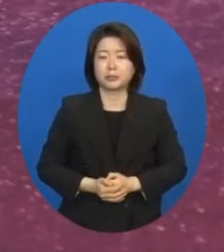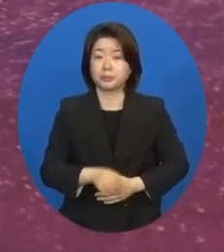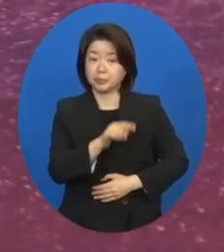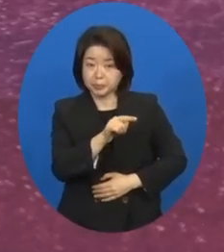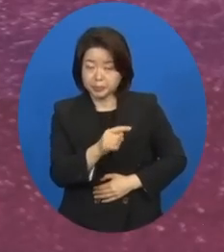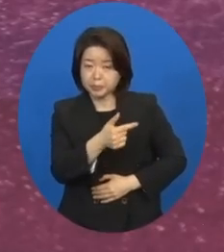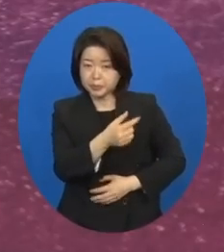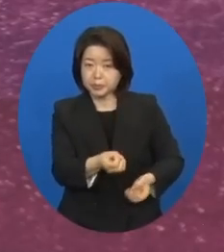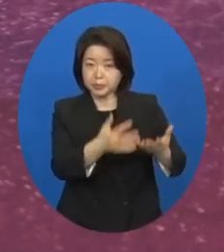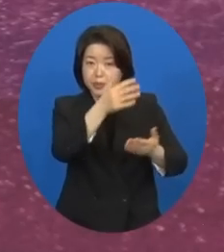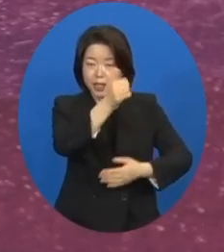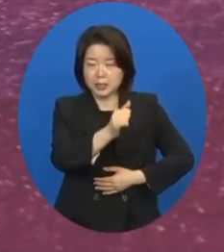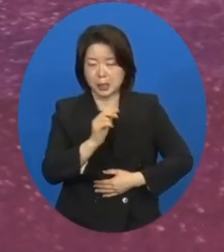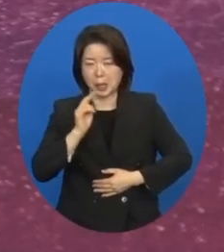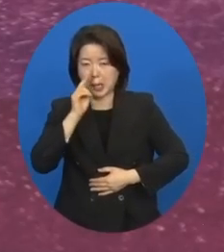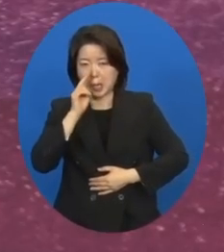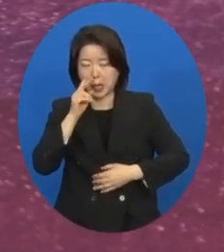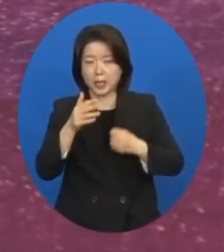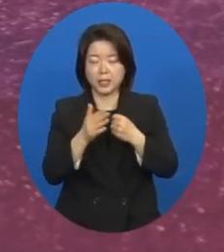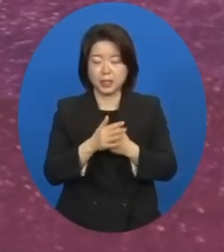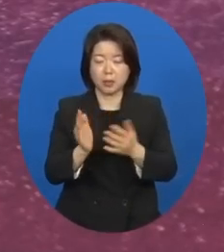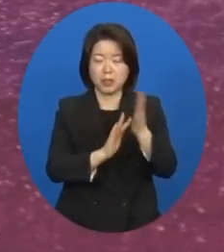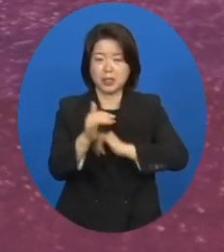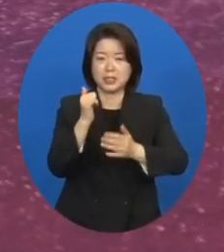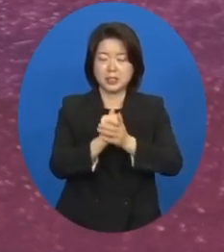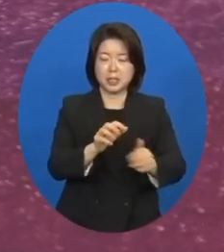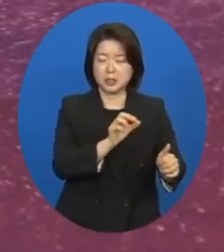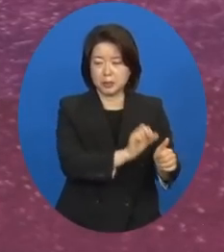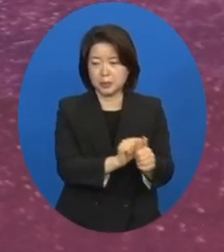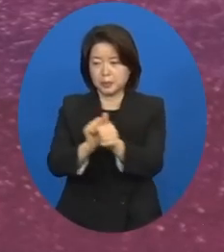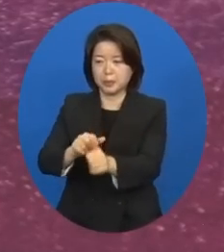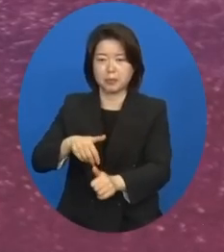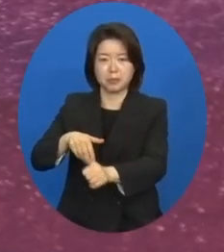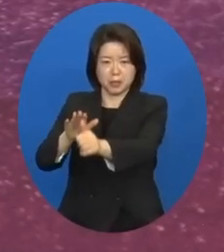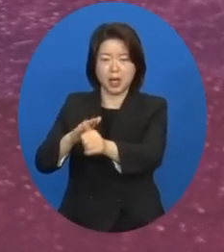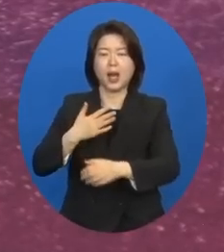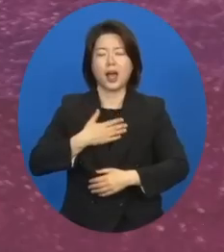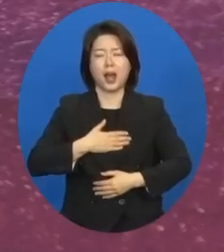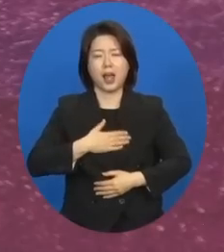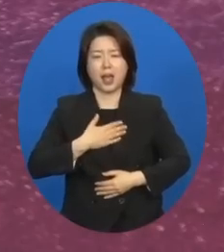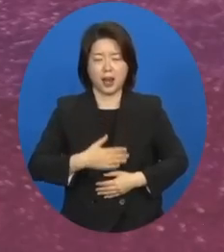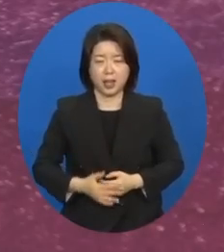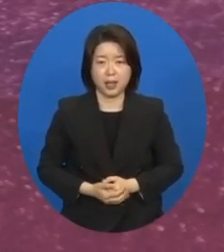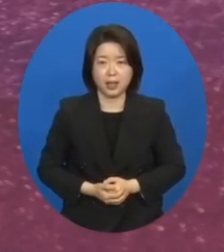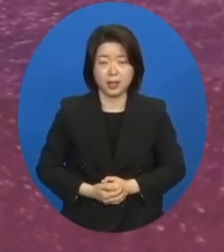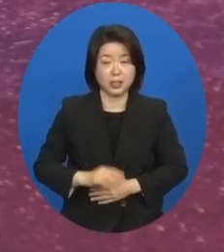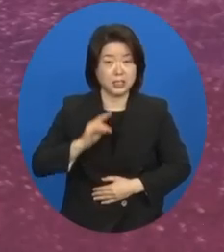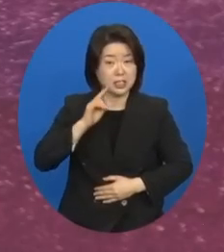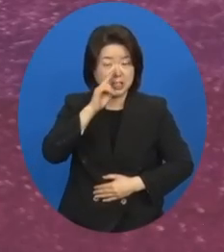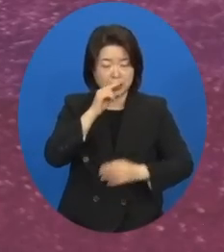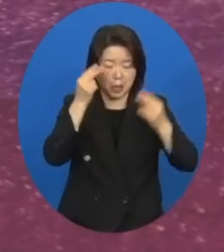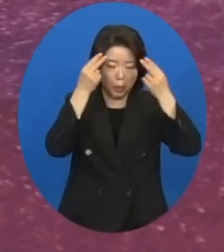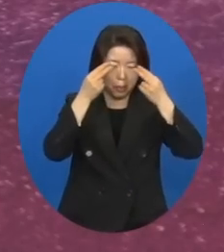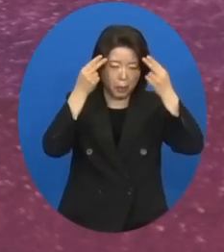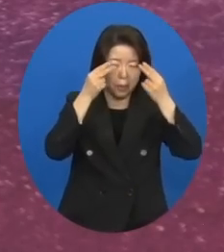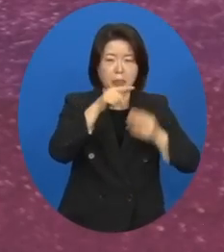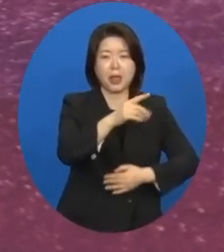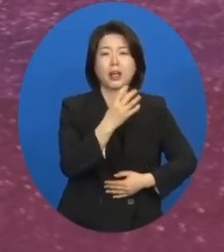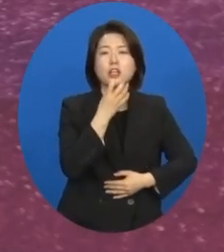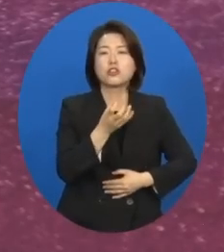대제사장들이 시기로 예수를 넘겨준 줄 알미더라. 시기심에 사로잡혀 있는